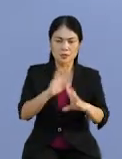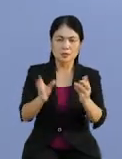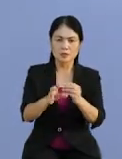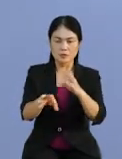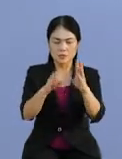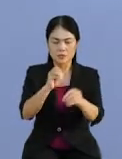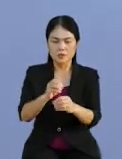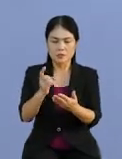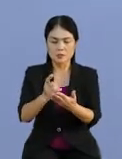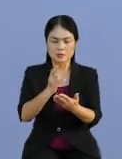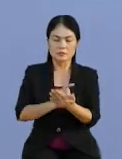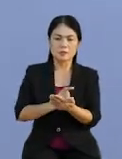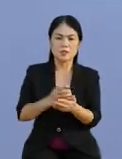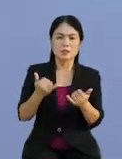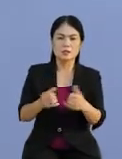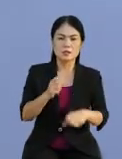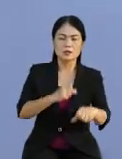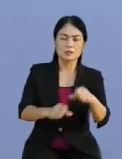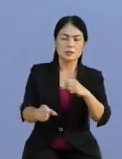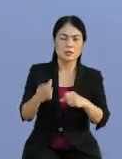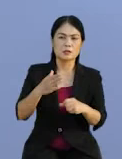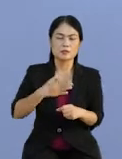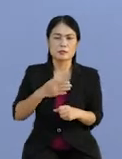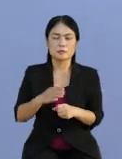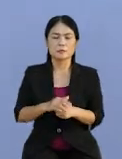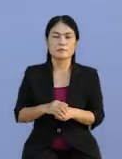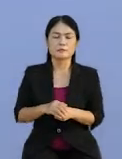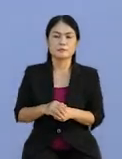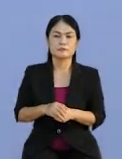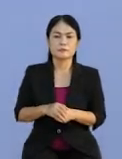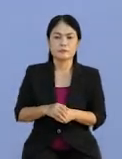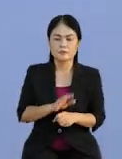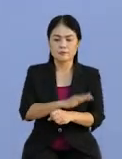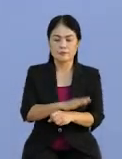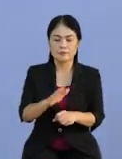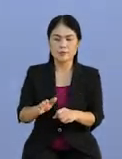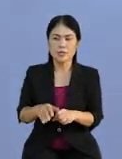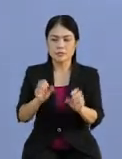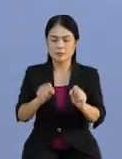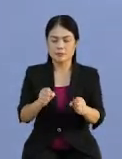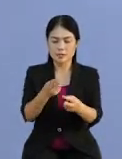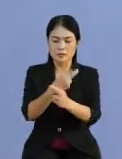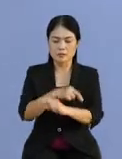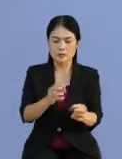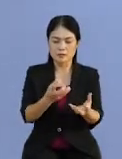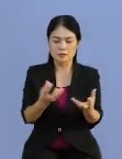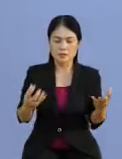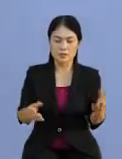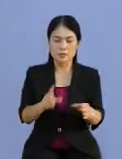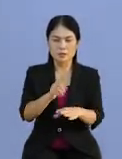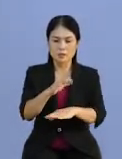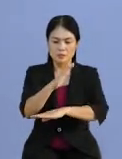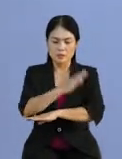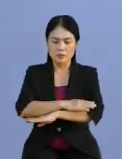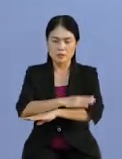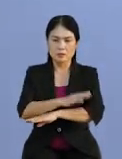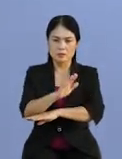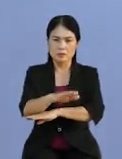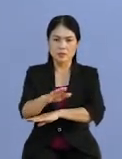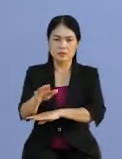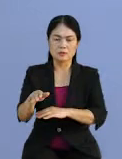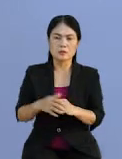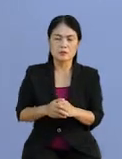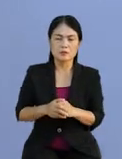bay riêng mê riêng nít bần to cho mùi nâng lục rù và chân phong phong ổn ổn ổn ổn ổn ổn ổn ổn ổn ổn ổn ổn ổn đạt nơi lợi tộc rộng bọc